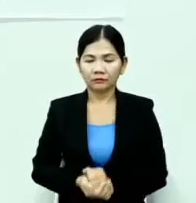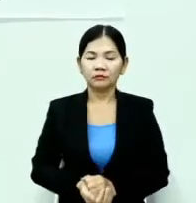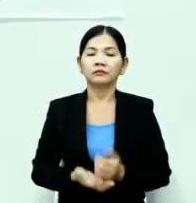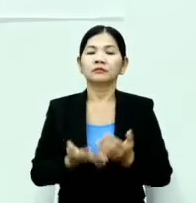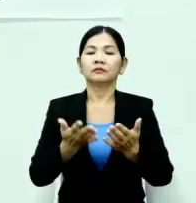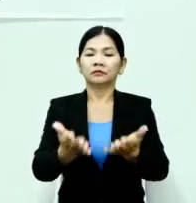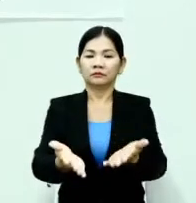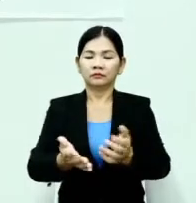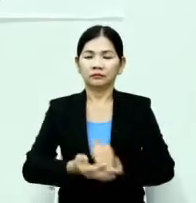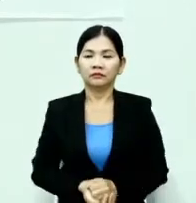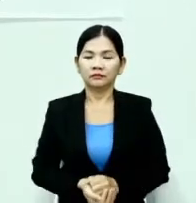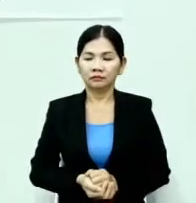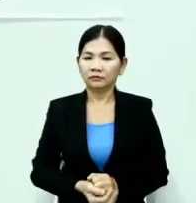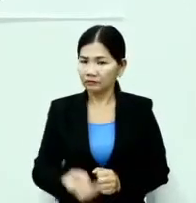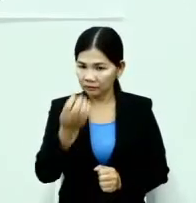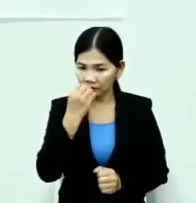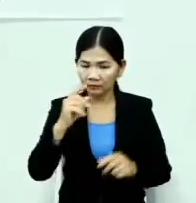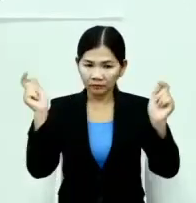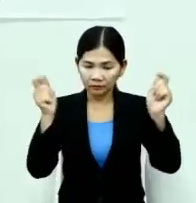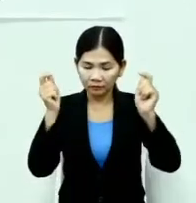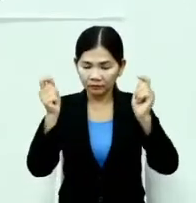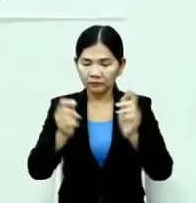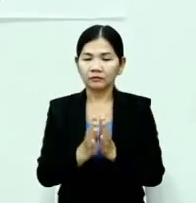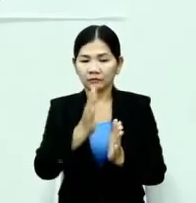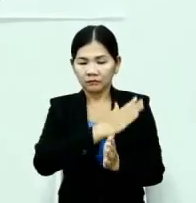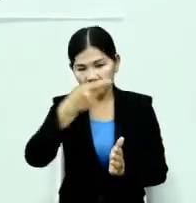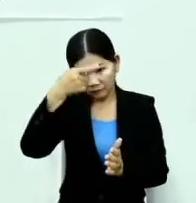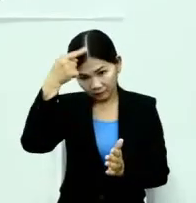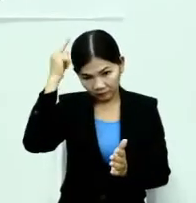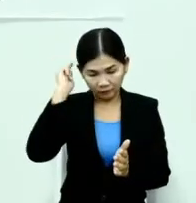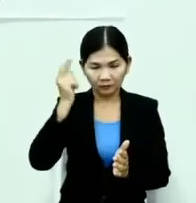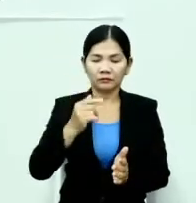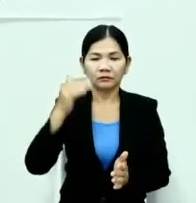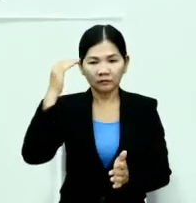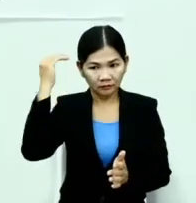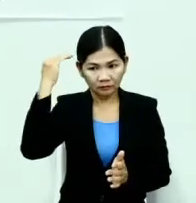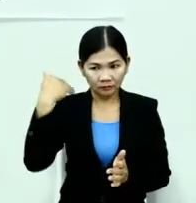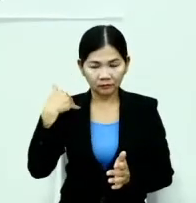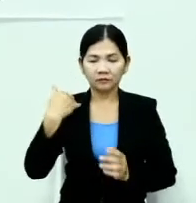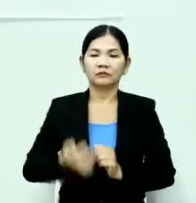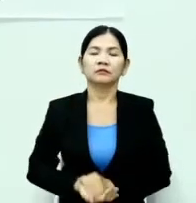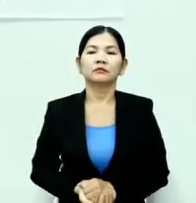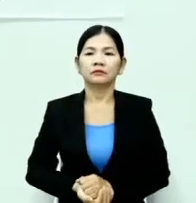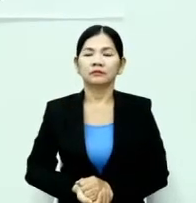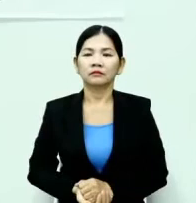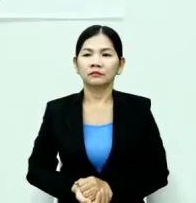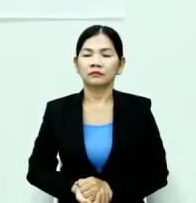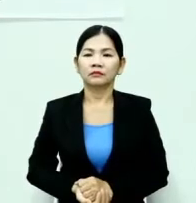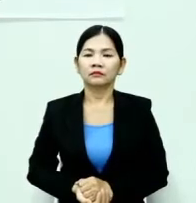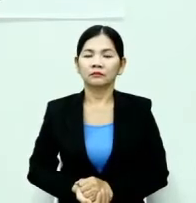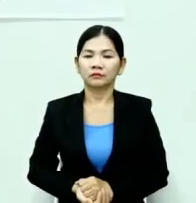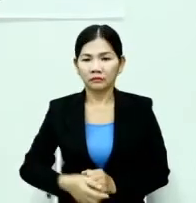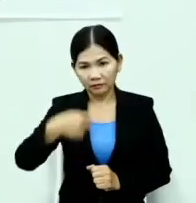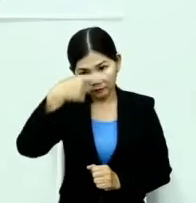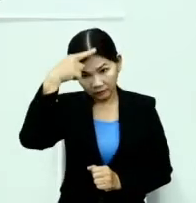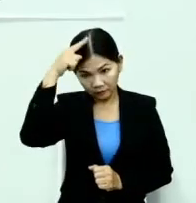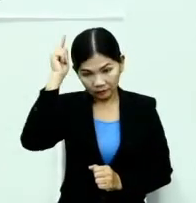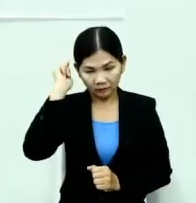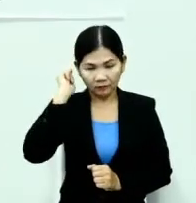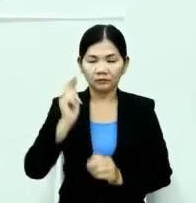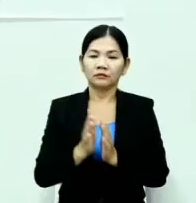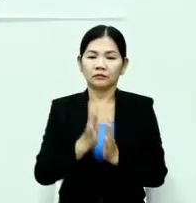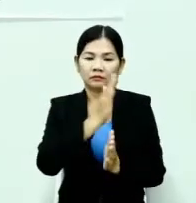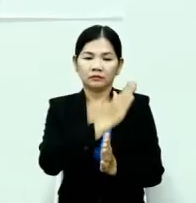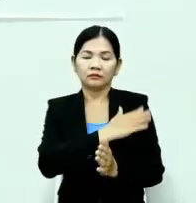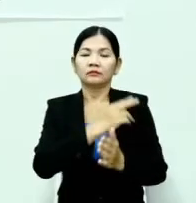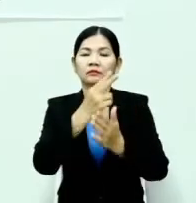tới. Chà, này tổ tuốt bị thi bằng bùa nịa. Có là bót có là thịt đà. Chà, con đăng tới. Thằng ca bằng bùa nịa có là bót có là thịt đà nó